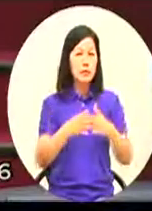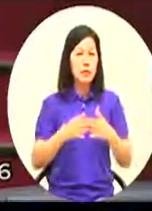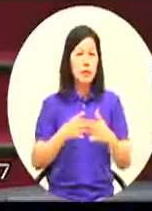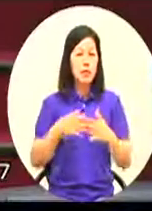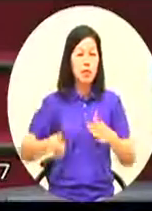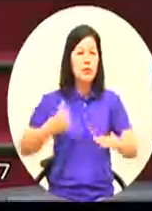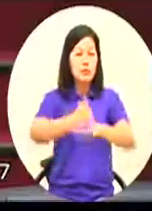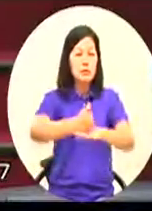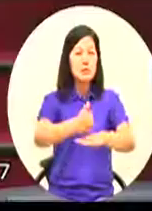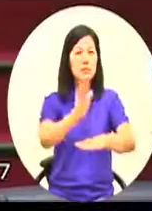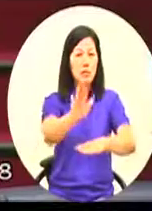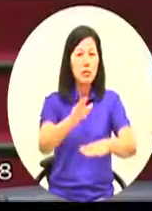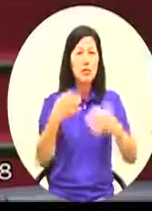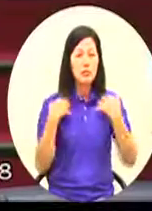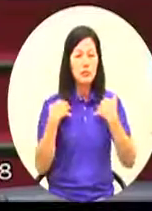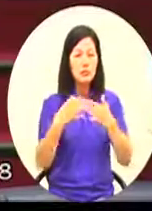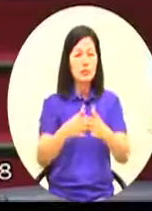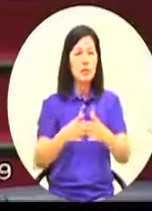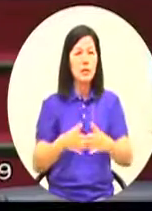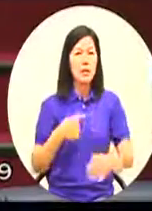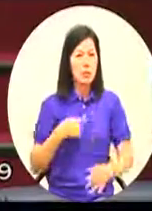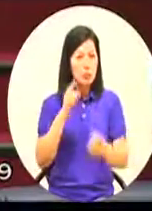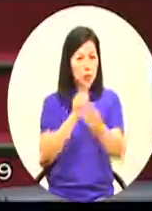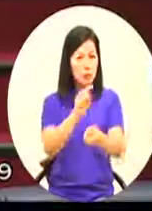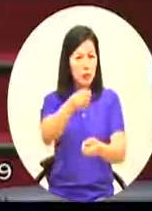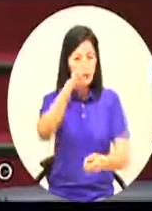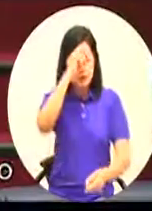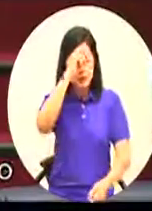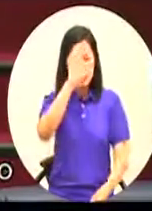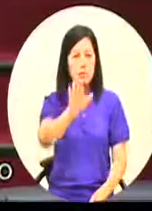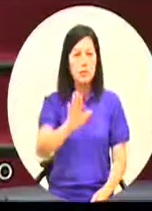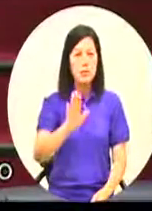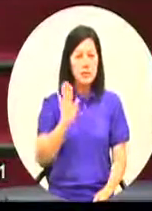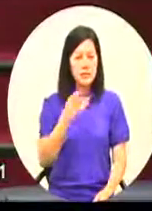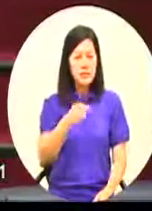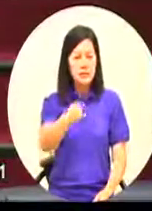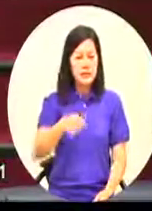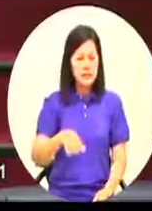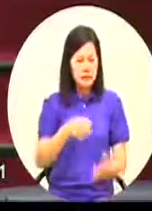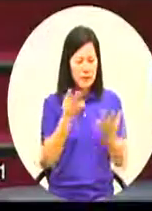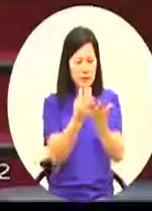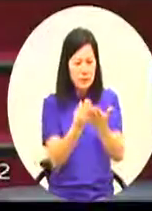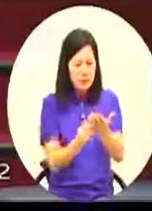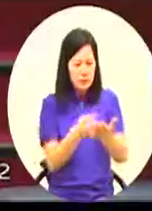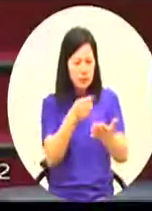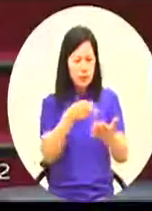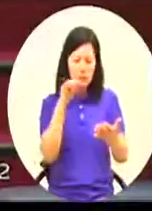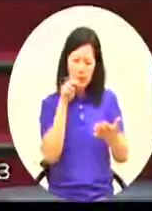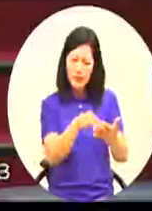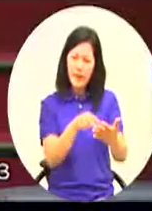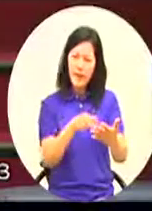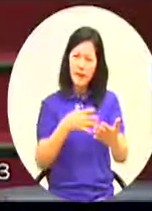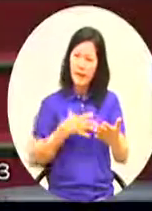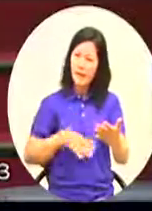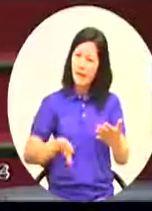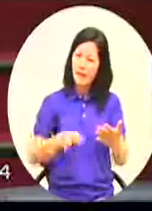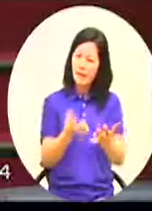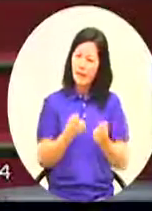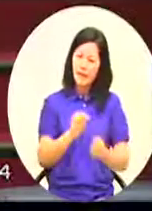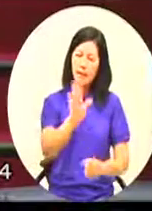位置。我对你有很多很多的期待，可是你让这个数字让我真的是没有办法接受。